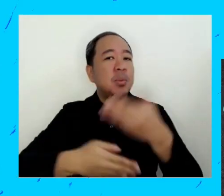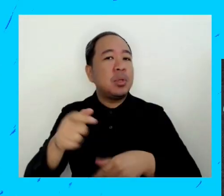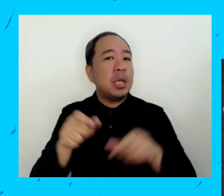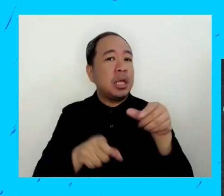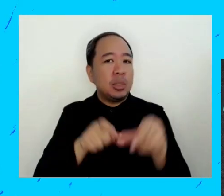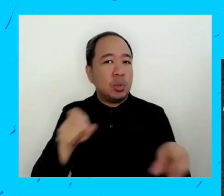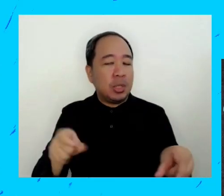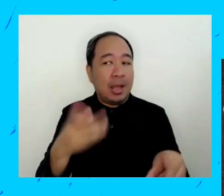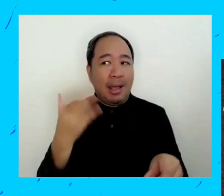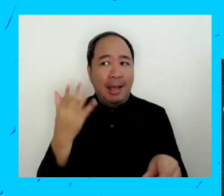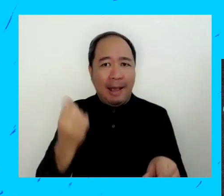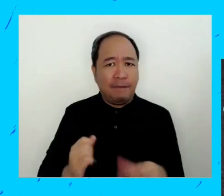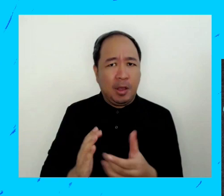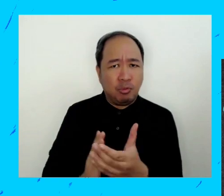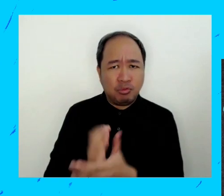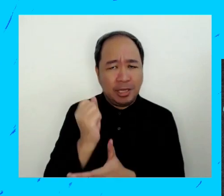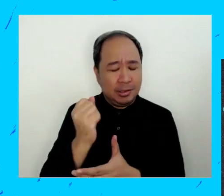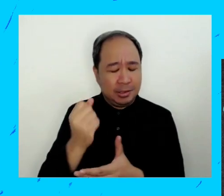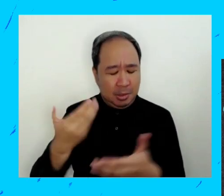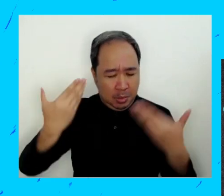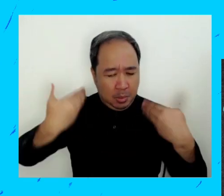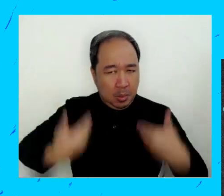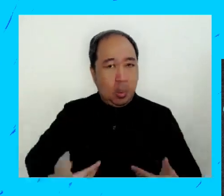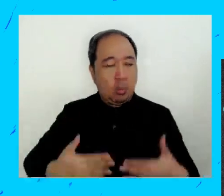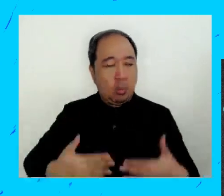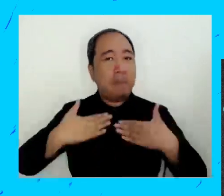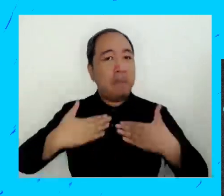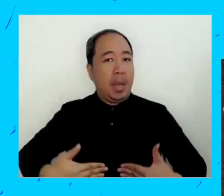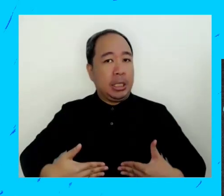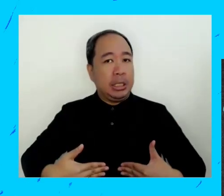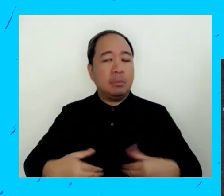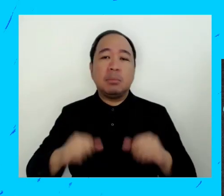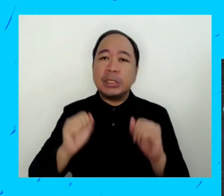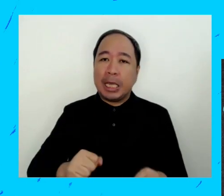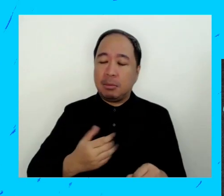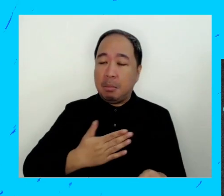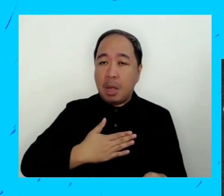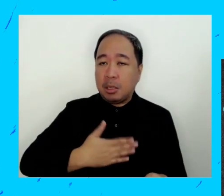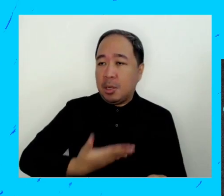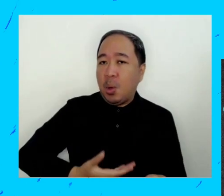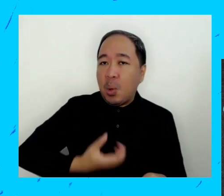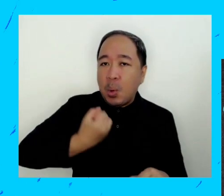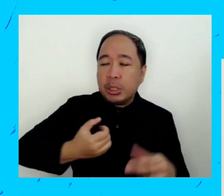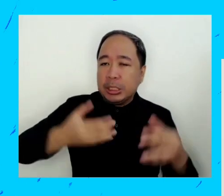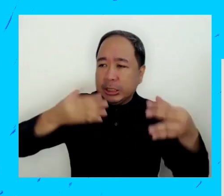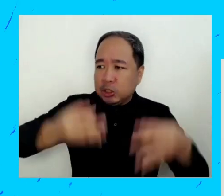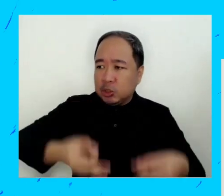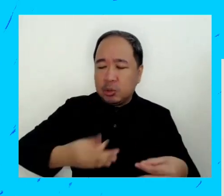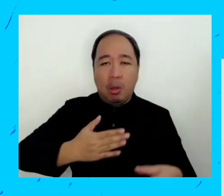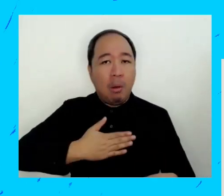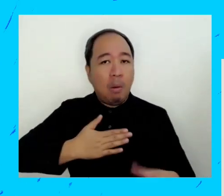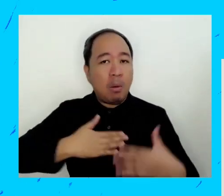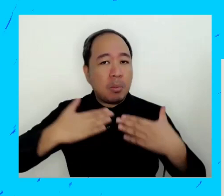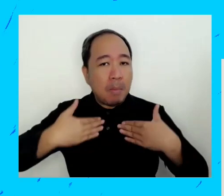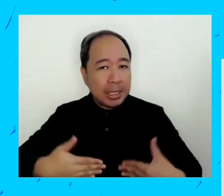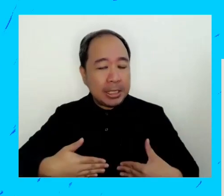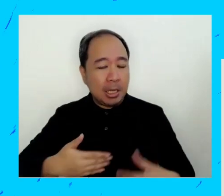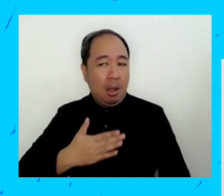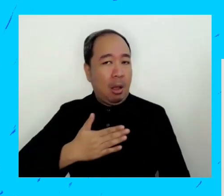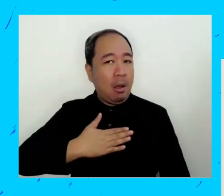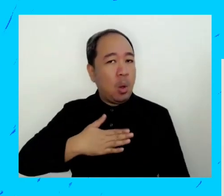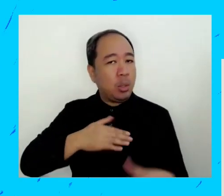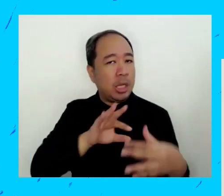avons le droit exclusif sur notre corps et nous devons avoir des décisions sur notre